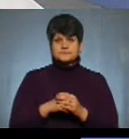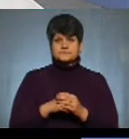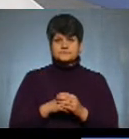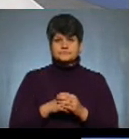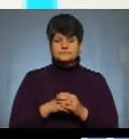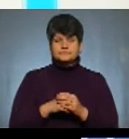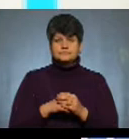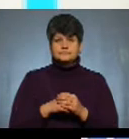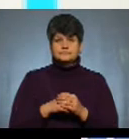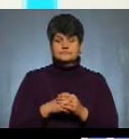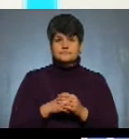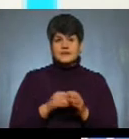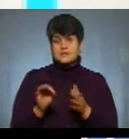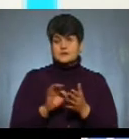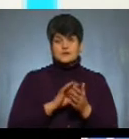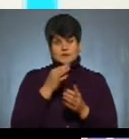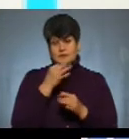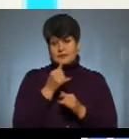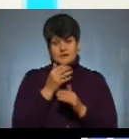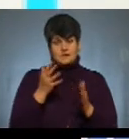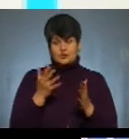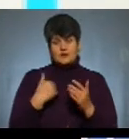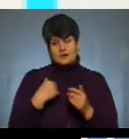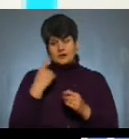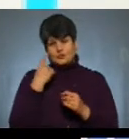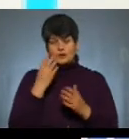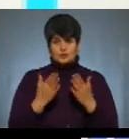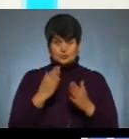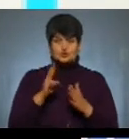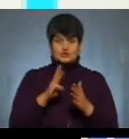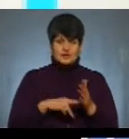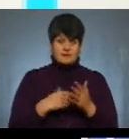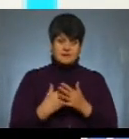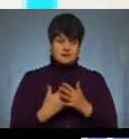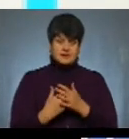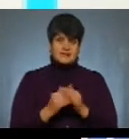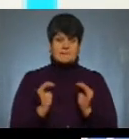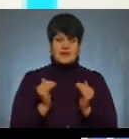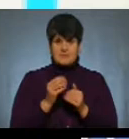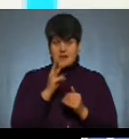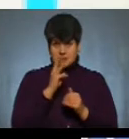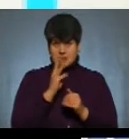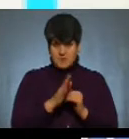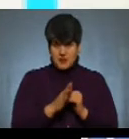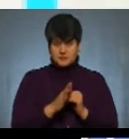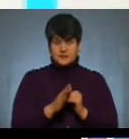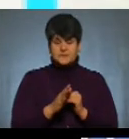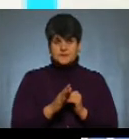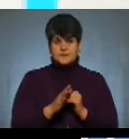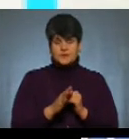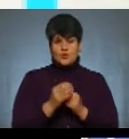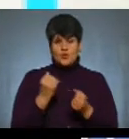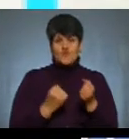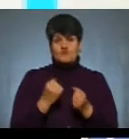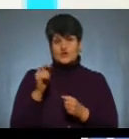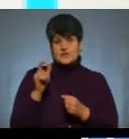перевищувати швидкість? Ну, я так зразу не можу сказати, але я думаю, що як будуть штрафи, хоча б мінімальна зарплата, то, тобто